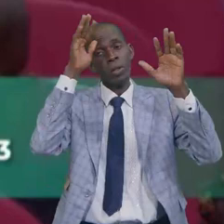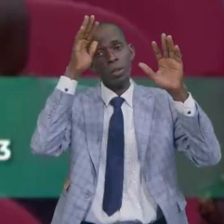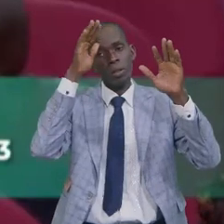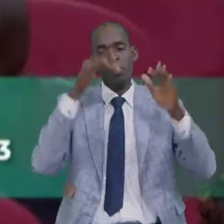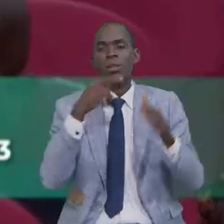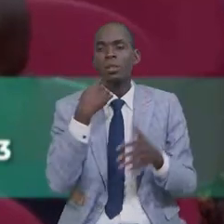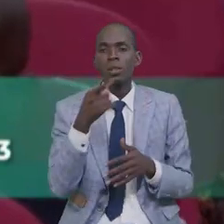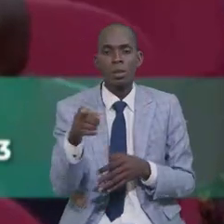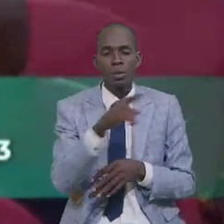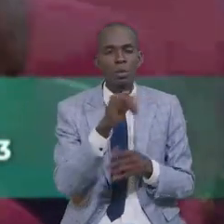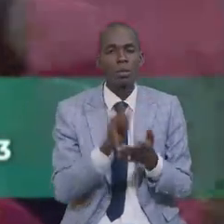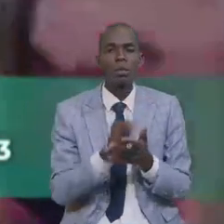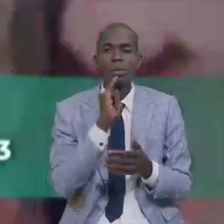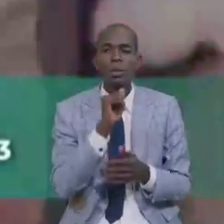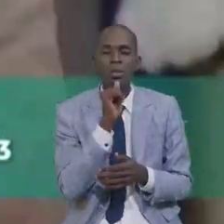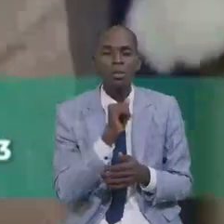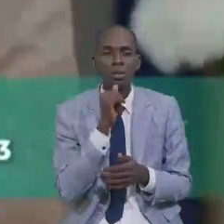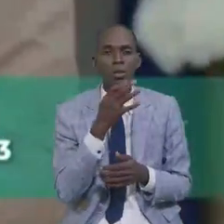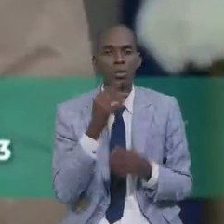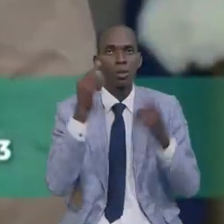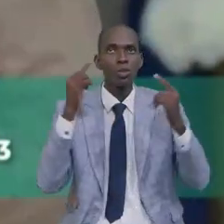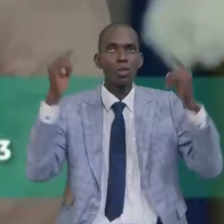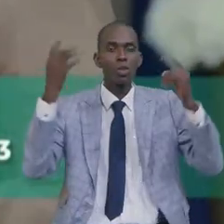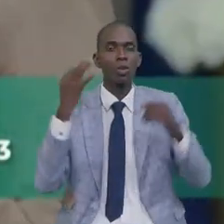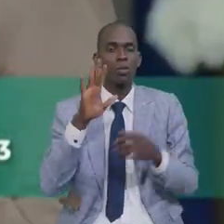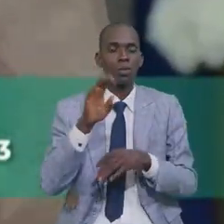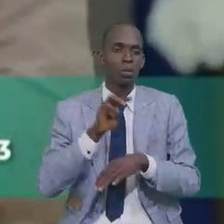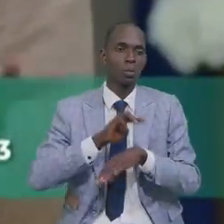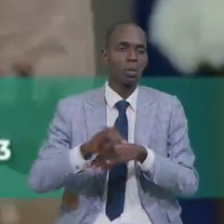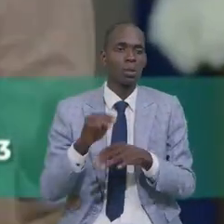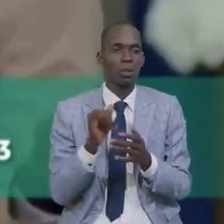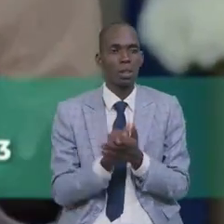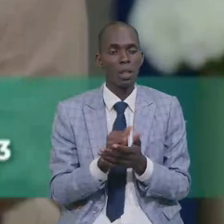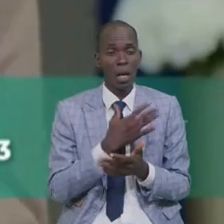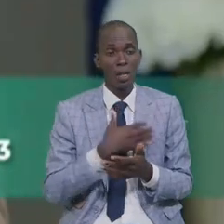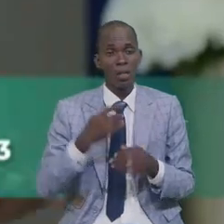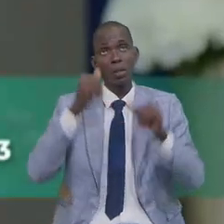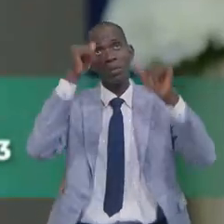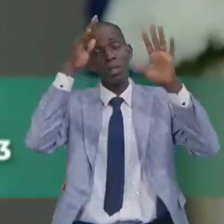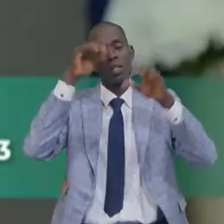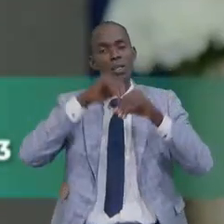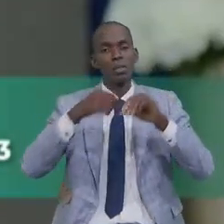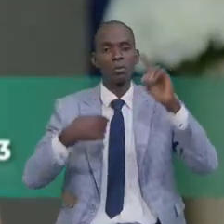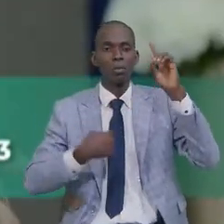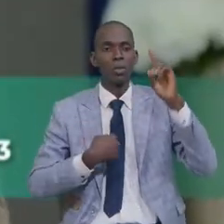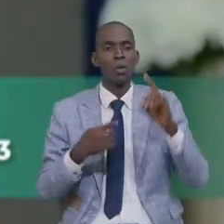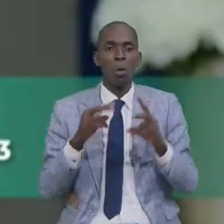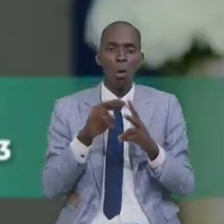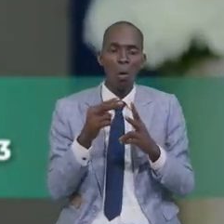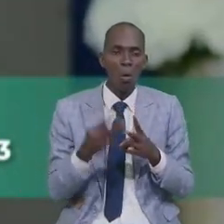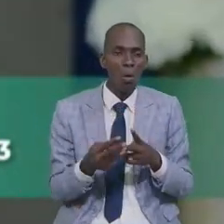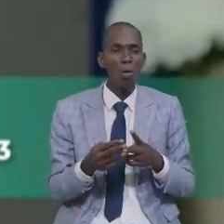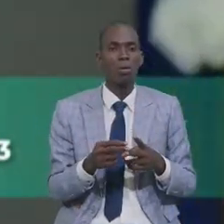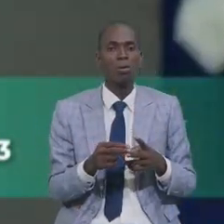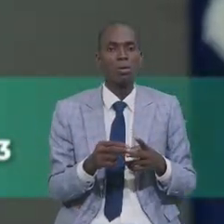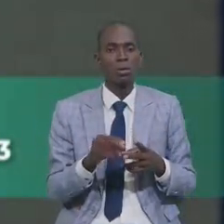Il dit ça, c'est le secret du succès de son ministère. Le Père en moi.